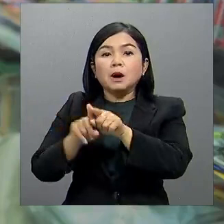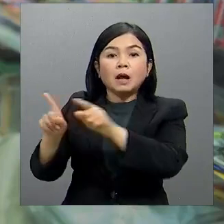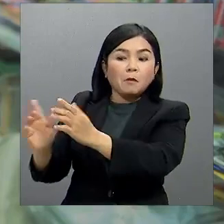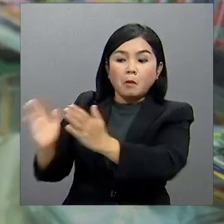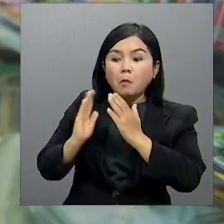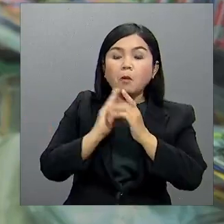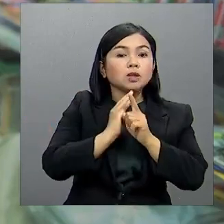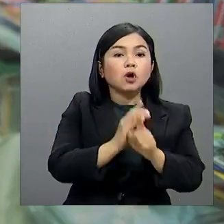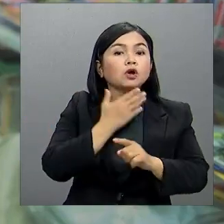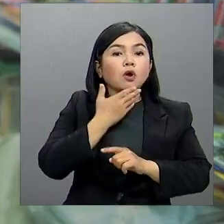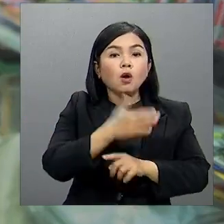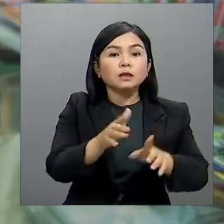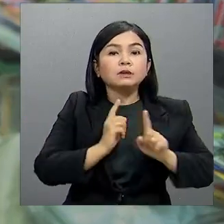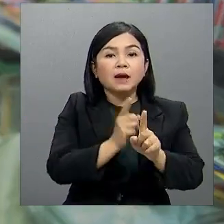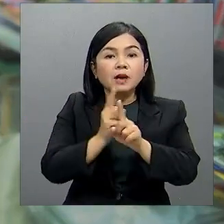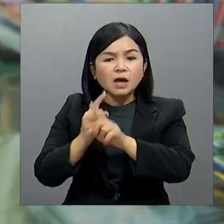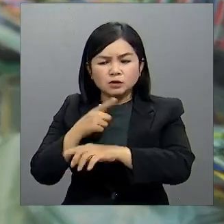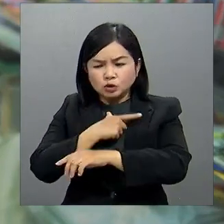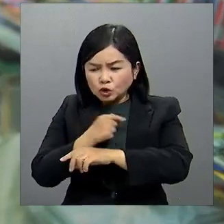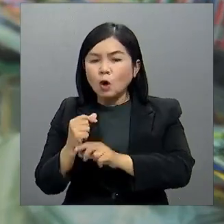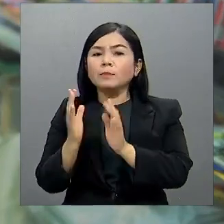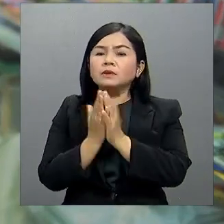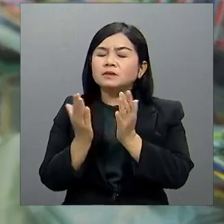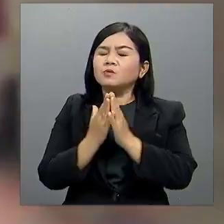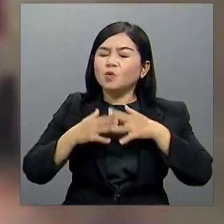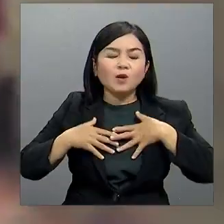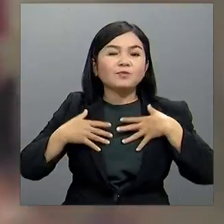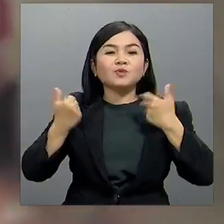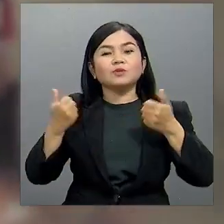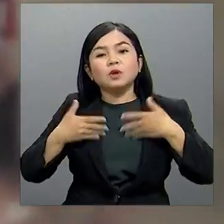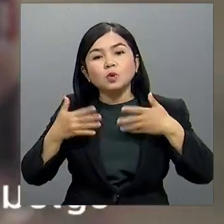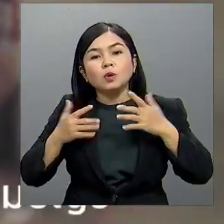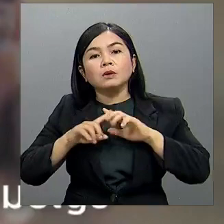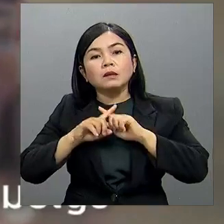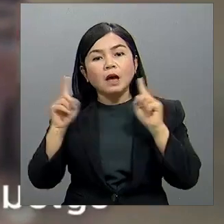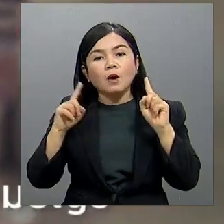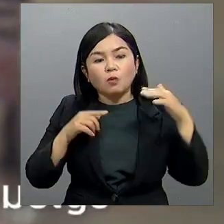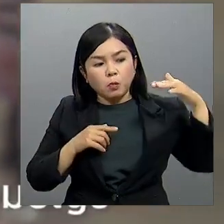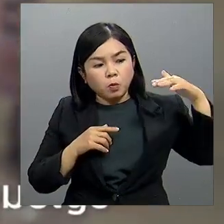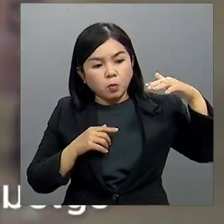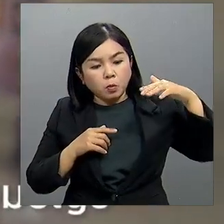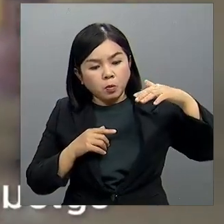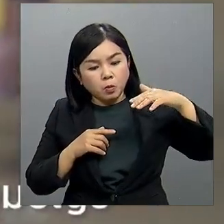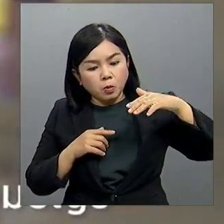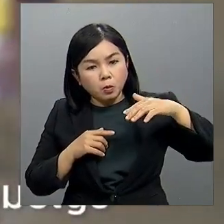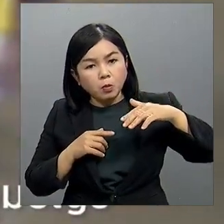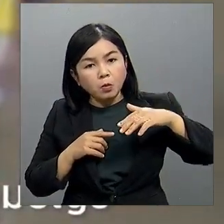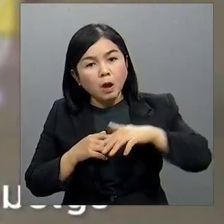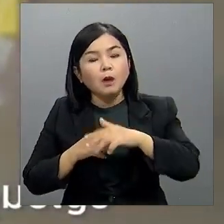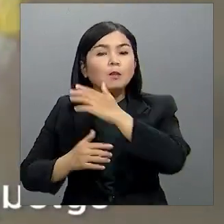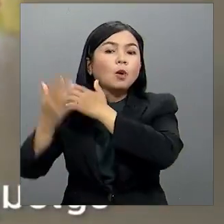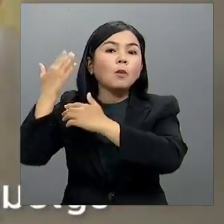วันที่เราชอบธรรมแล้วมันต้องมีความสุขในก็เสมอแต่พอตอนหลังมีปัญหาว่าจะเป็นคนรุ่นเก่าเราไม่ได้มีเทคโนโลยี